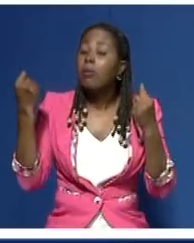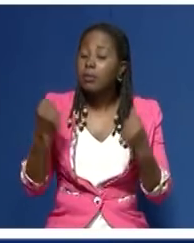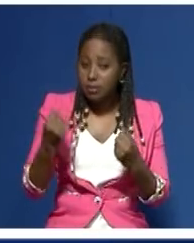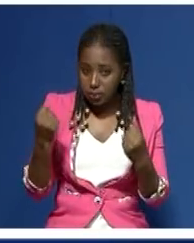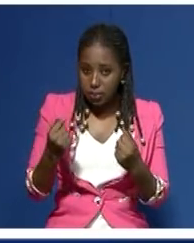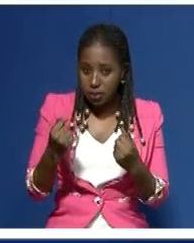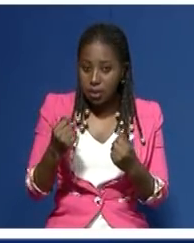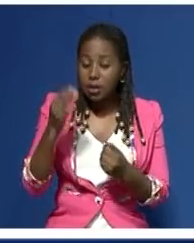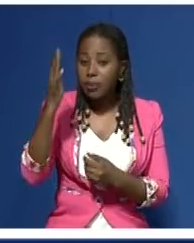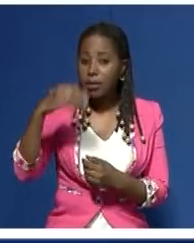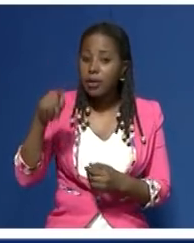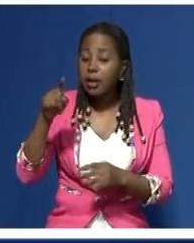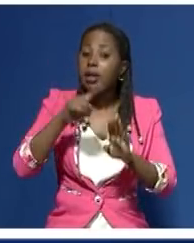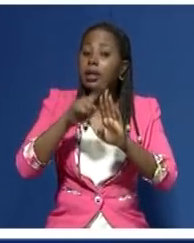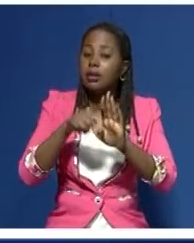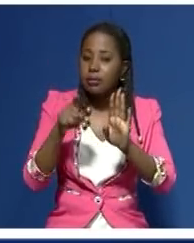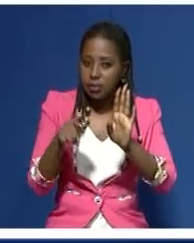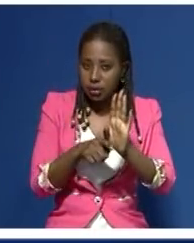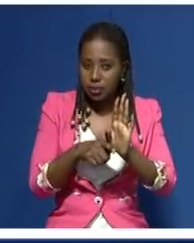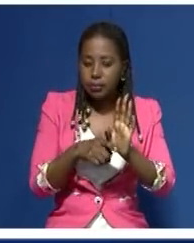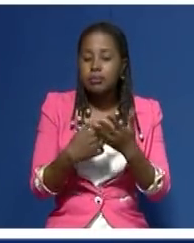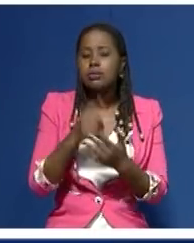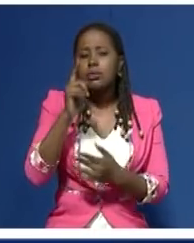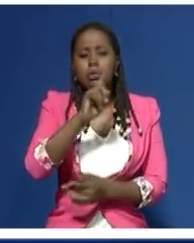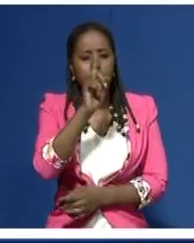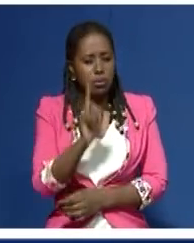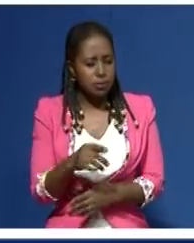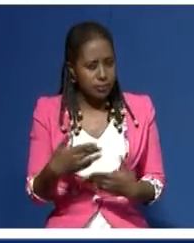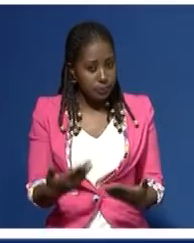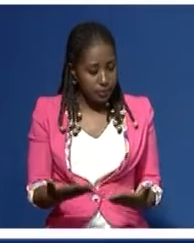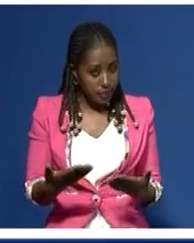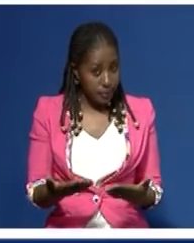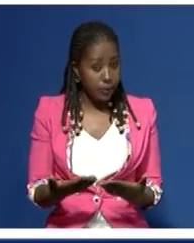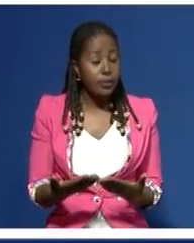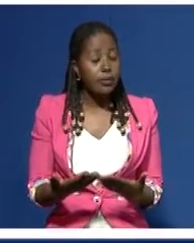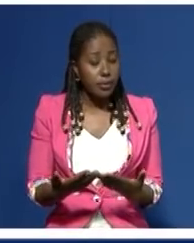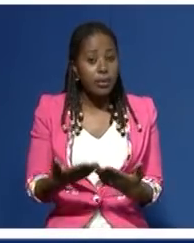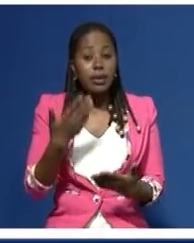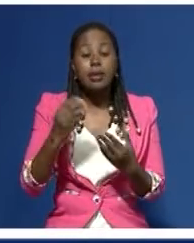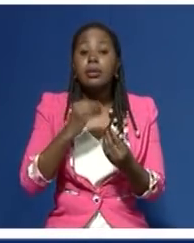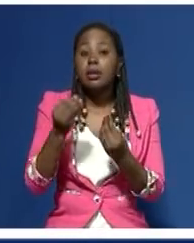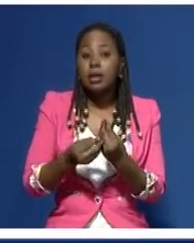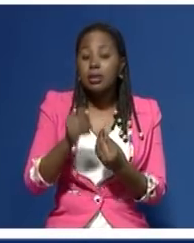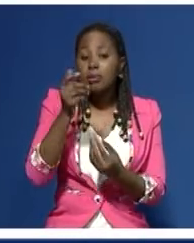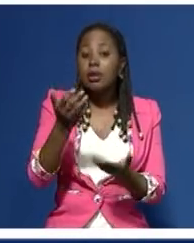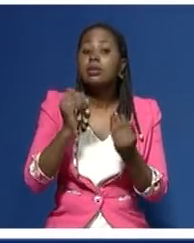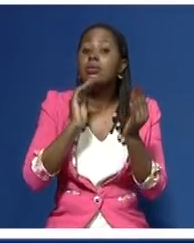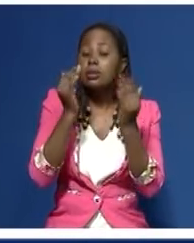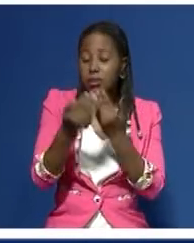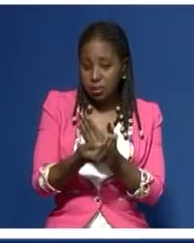walipona kwa bara hili la Afrika. Utakuwa unajiuliza sasa ni kwa namna gani